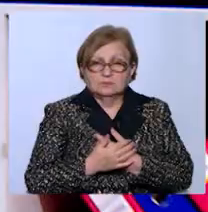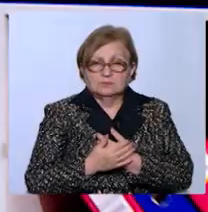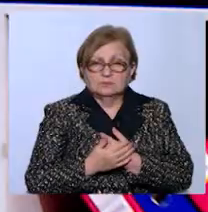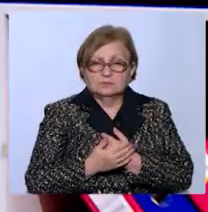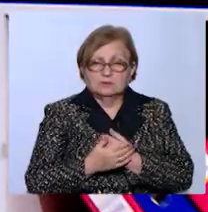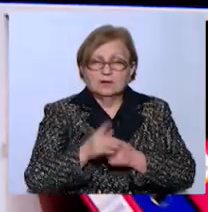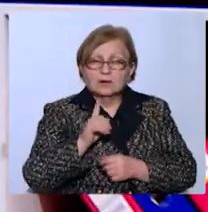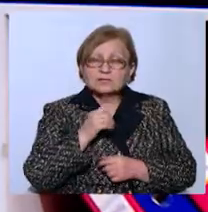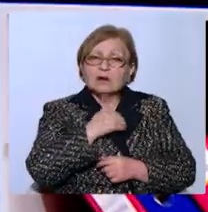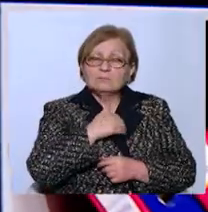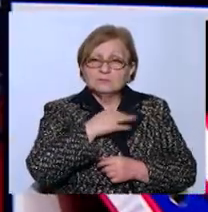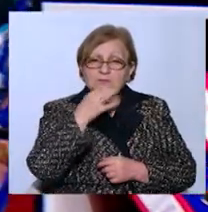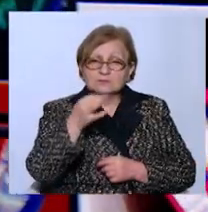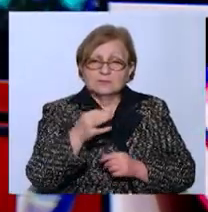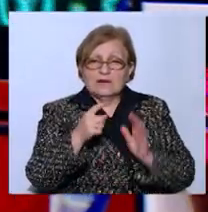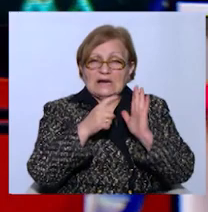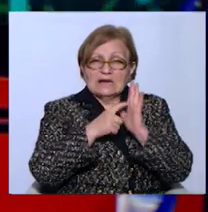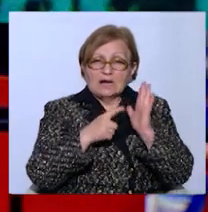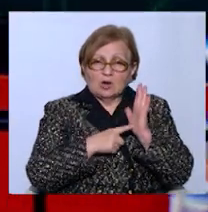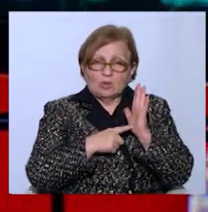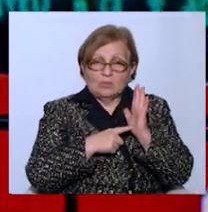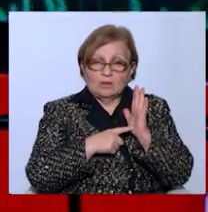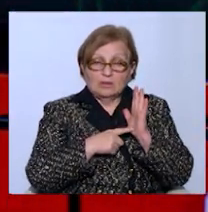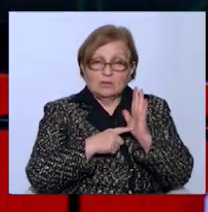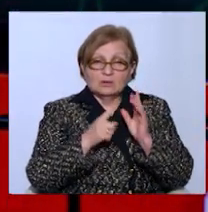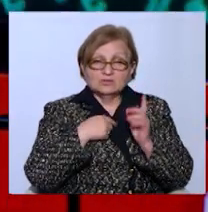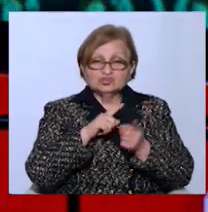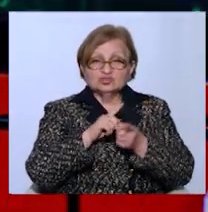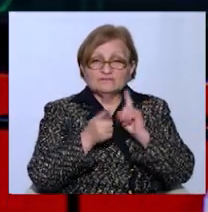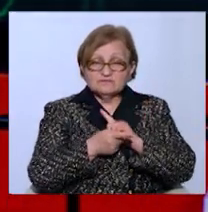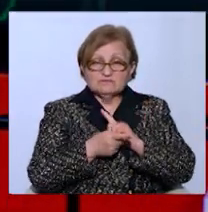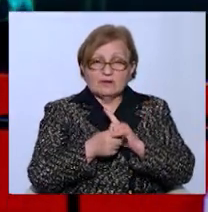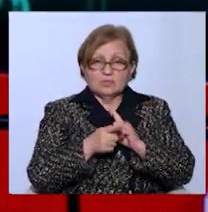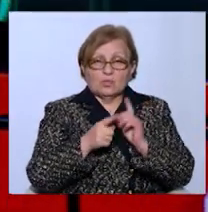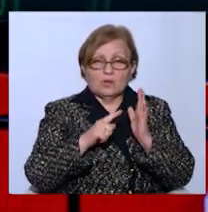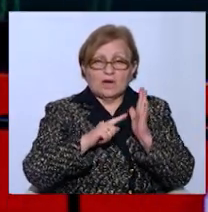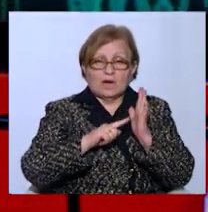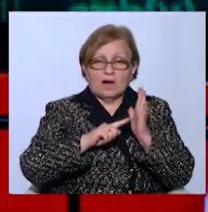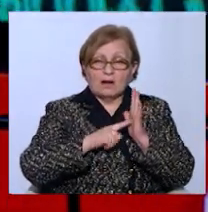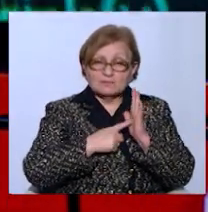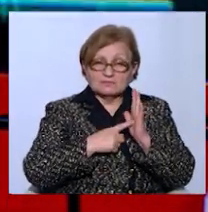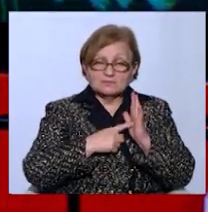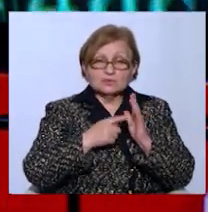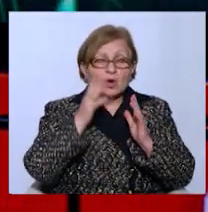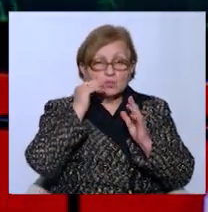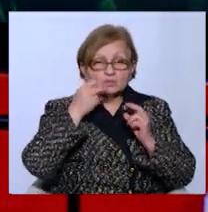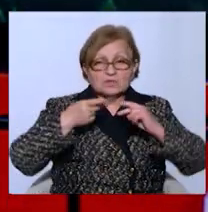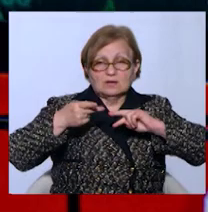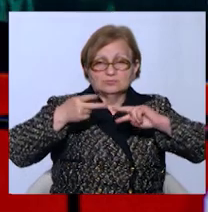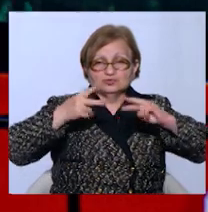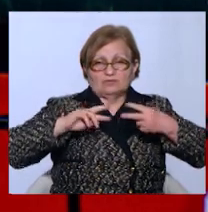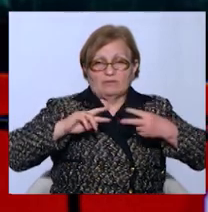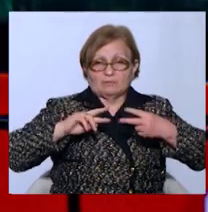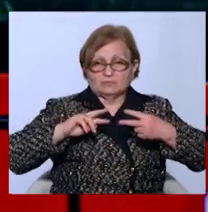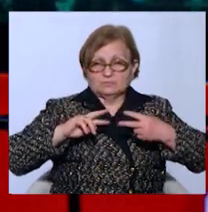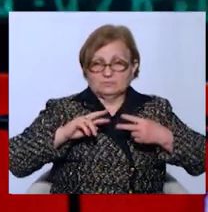რაზე რა მინდა გითხრათ, რომ გაყოფა შეიძლება შევცვალო მე გამრავლებით ამ რიცხვის შებრუნებულით. აი ახლა ცოტა